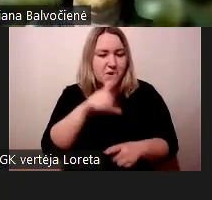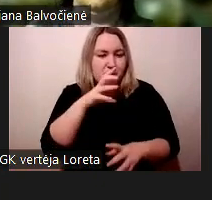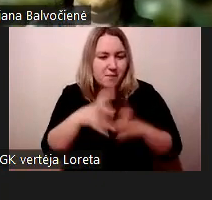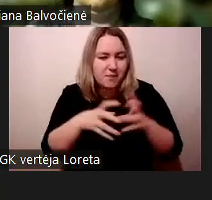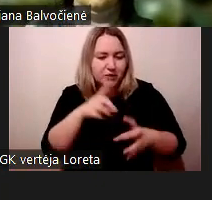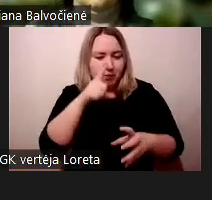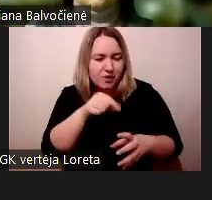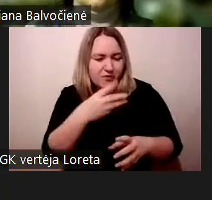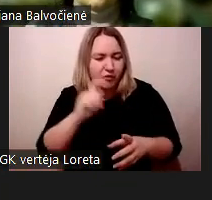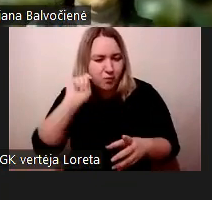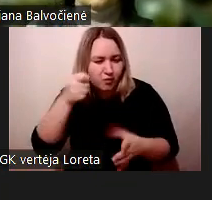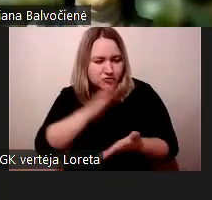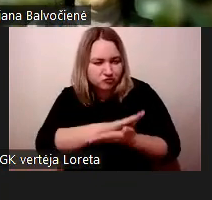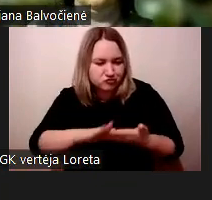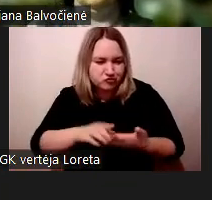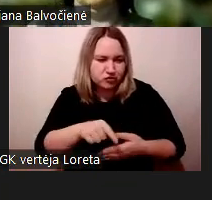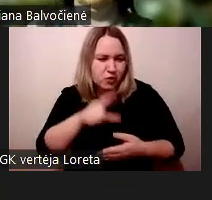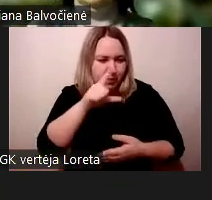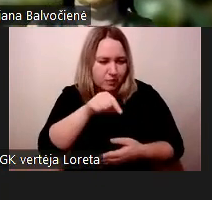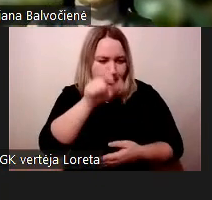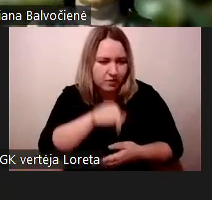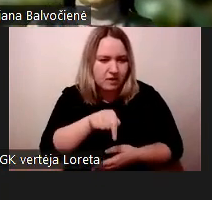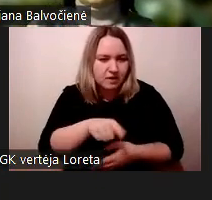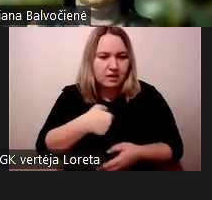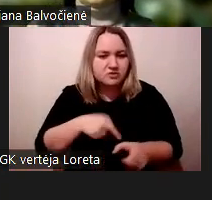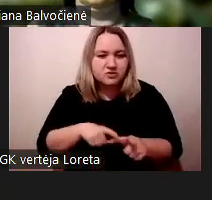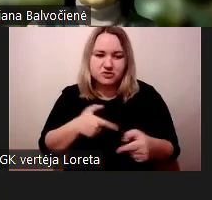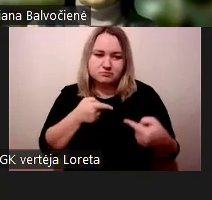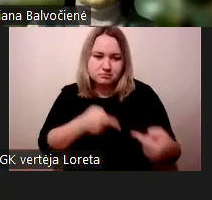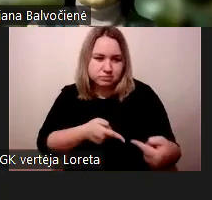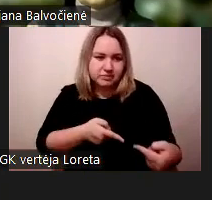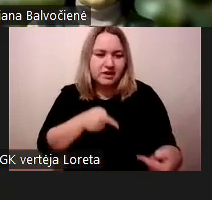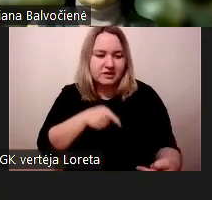pripažintas mokslininkas. Aš manau, kad jis